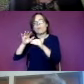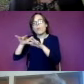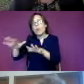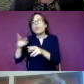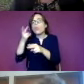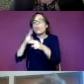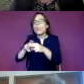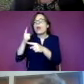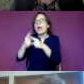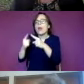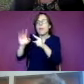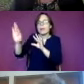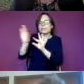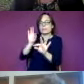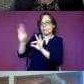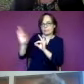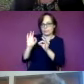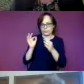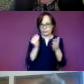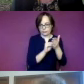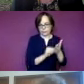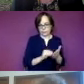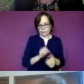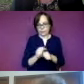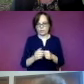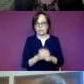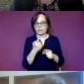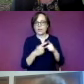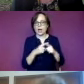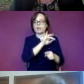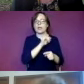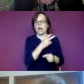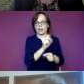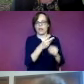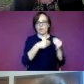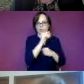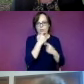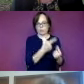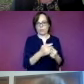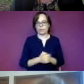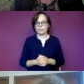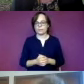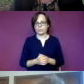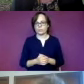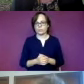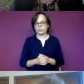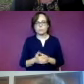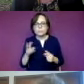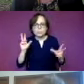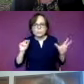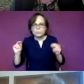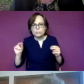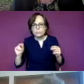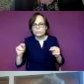bardzo, bardzo żywa. To Janek trochę więcej za chwilę opowie. Słucham? Chyba